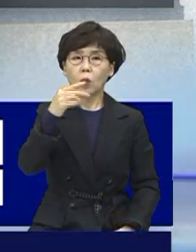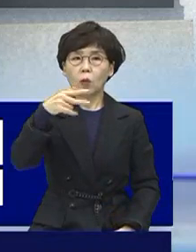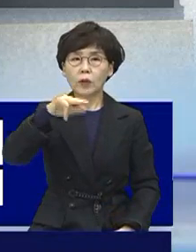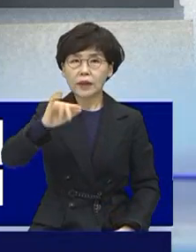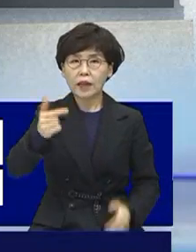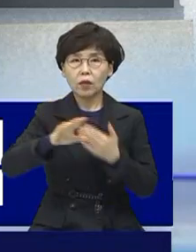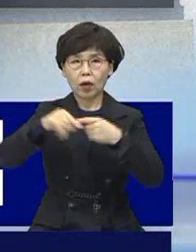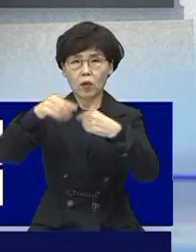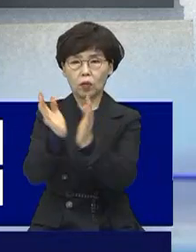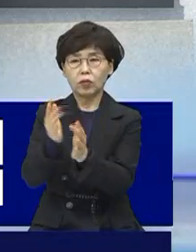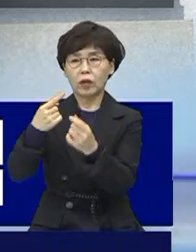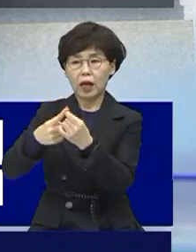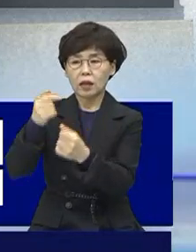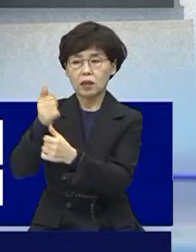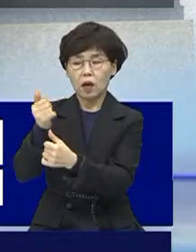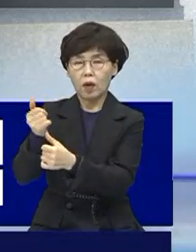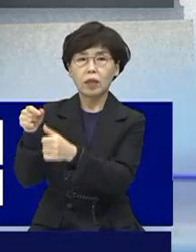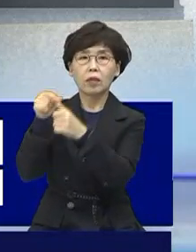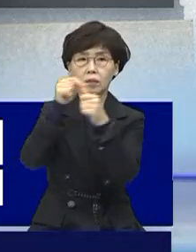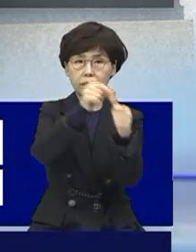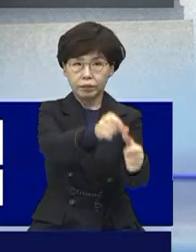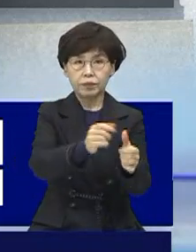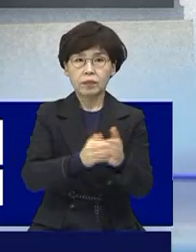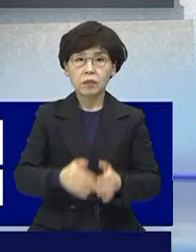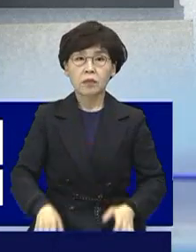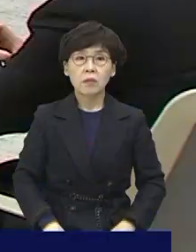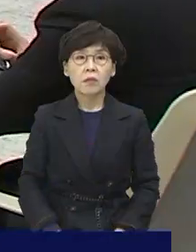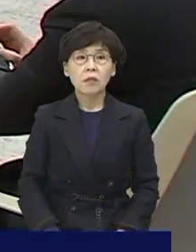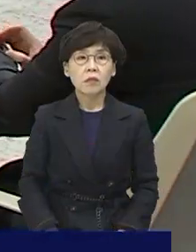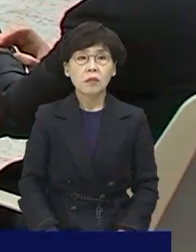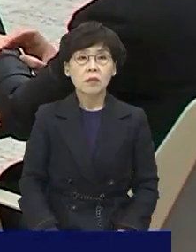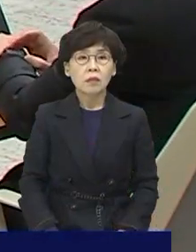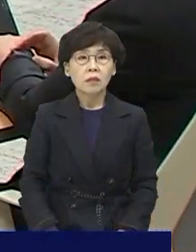1차관을 내정했습니다. 윤나라 기자입니다.